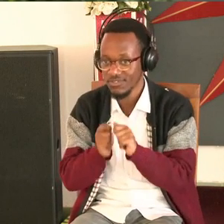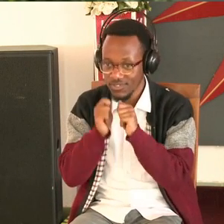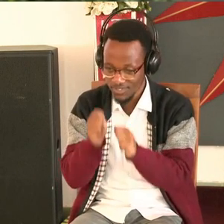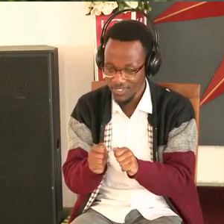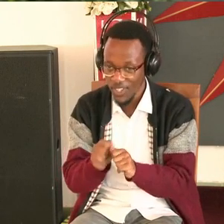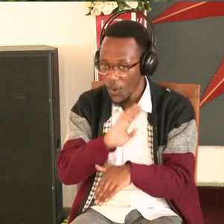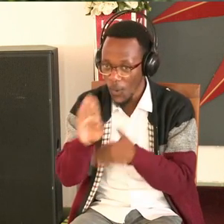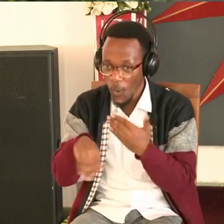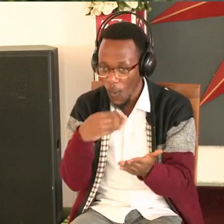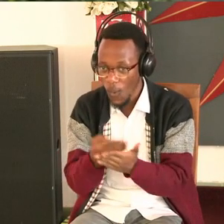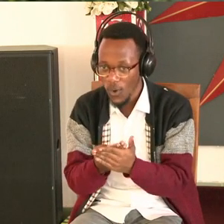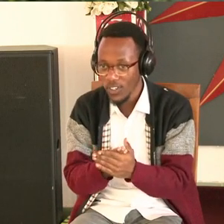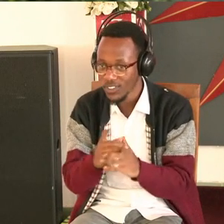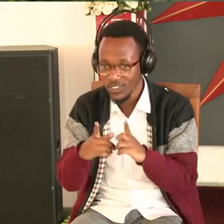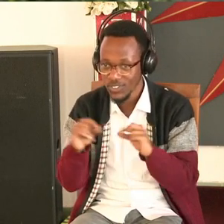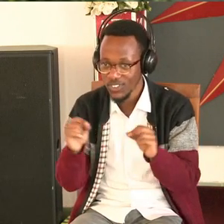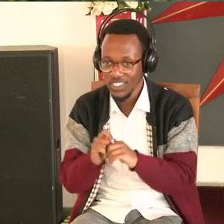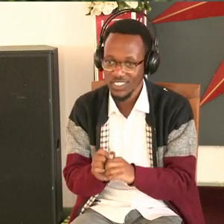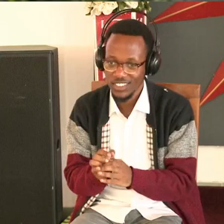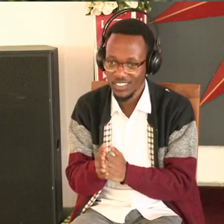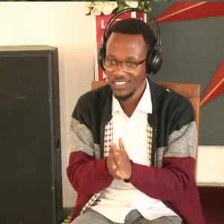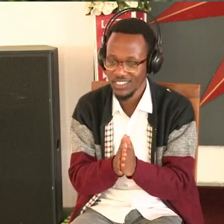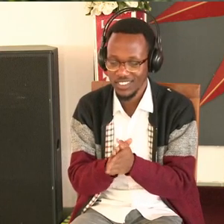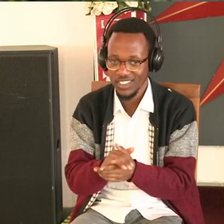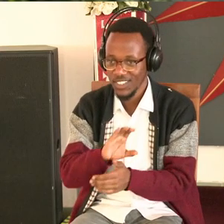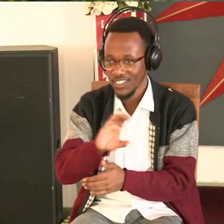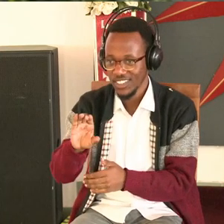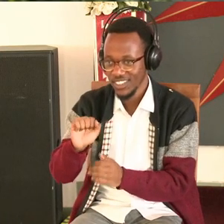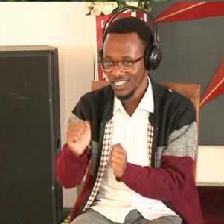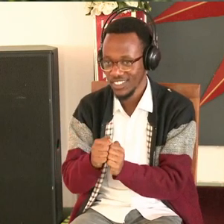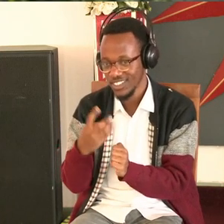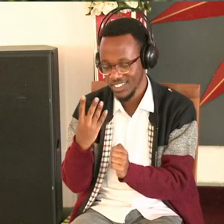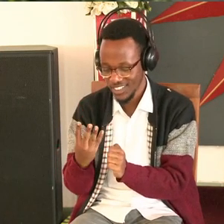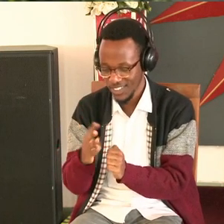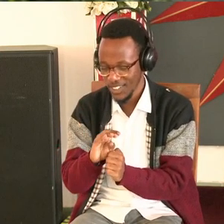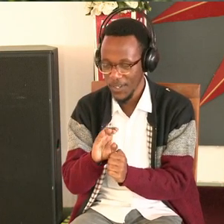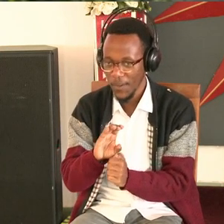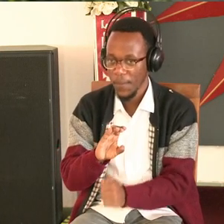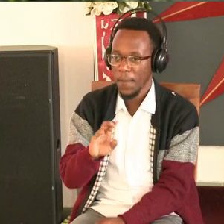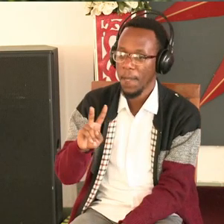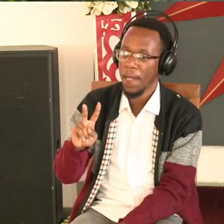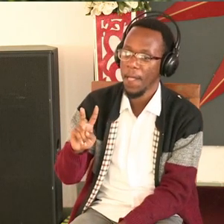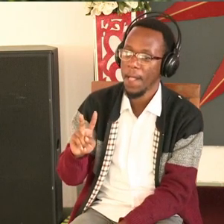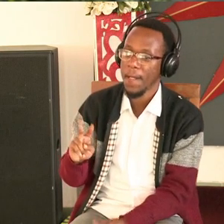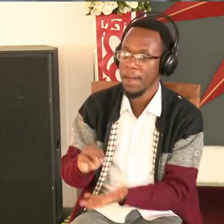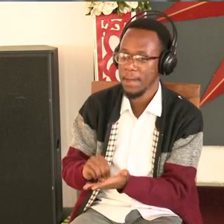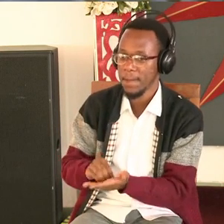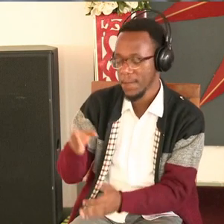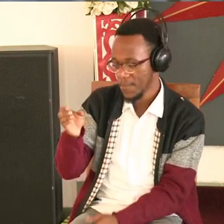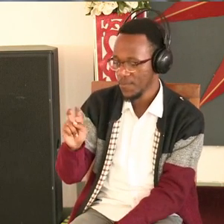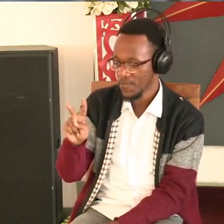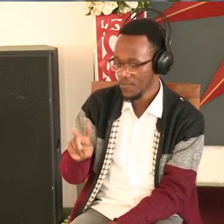jambo ryose kandi noneho turasoma verset 14 de Matthieu 24 umurongo wa 14 wo muri Matayo